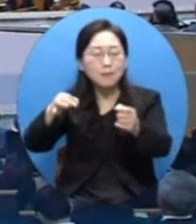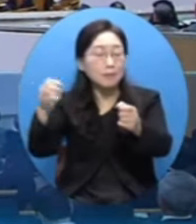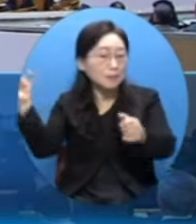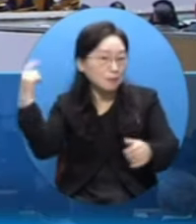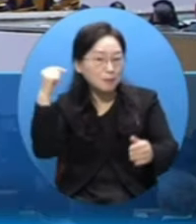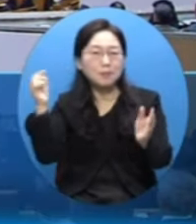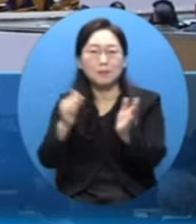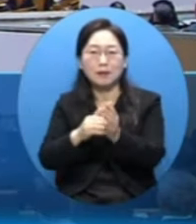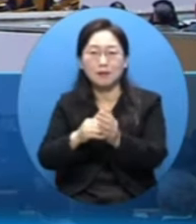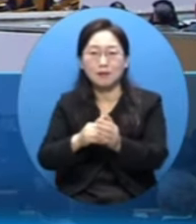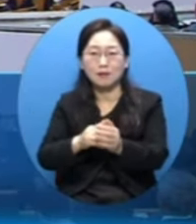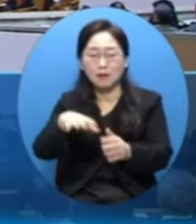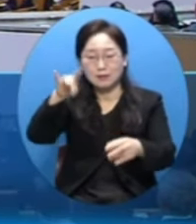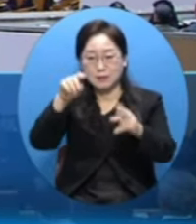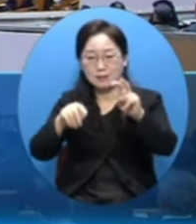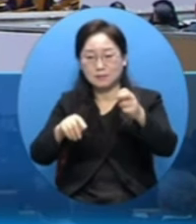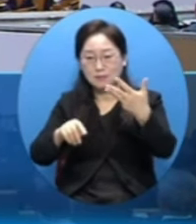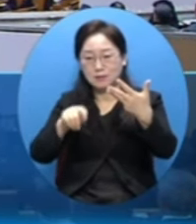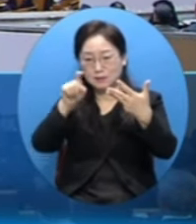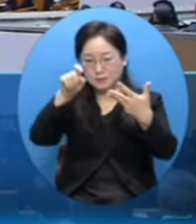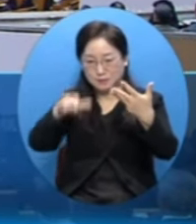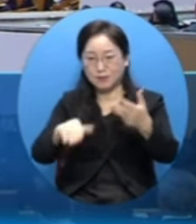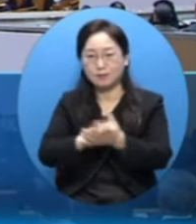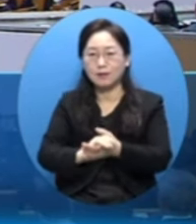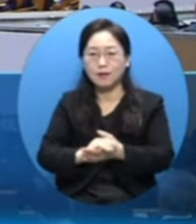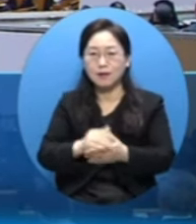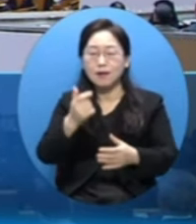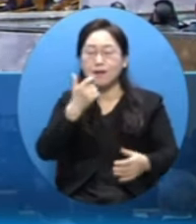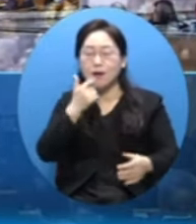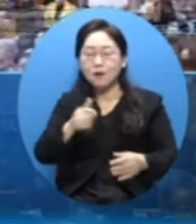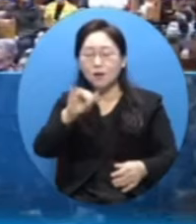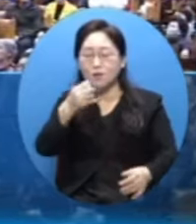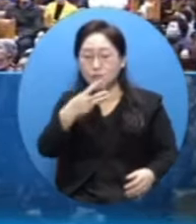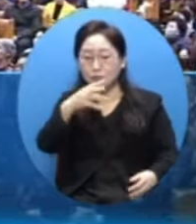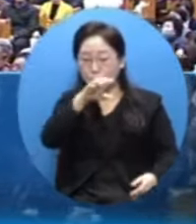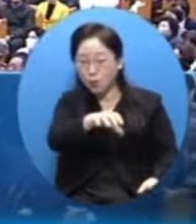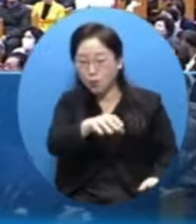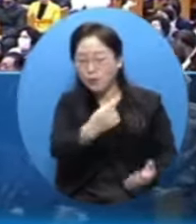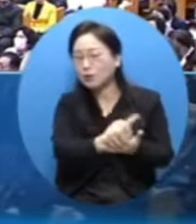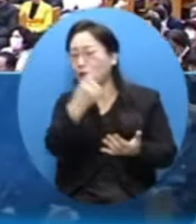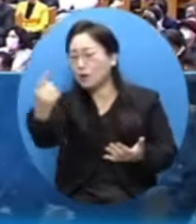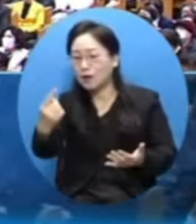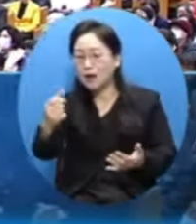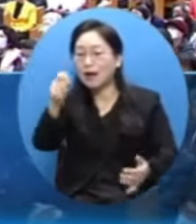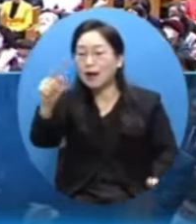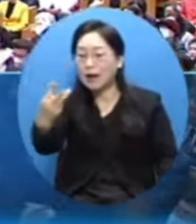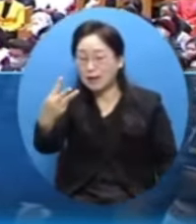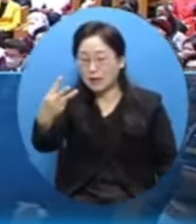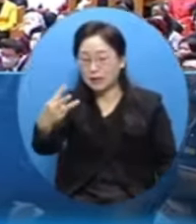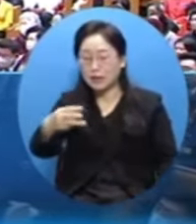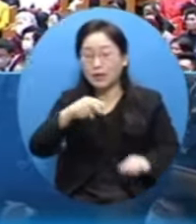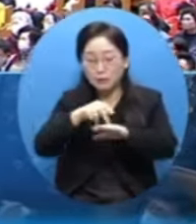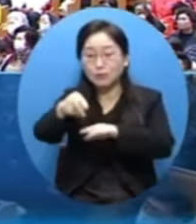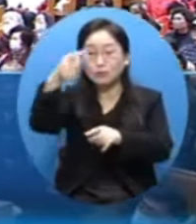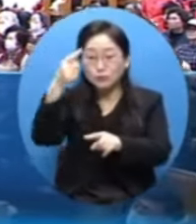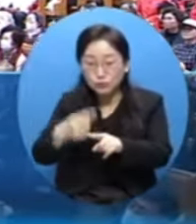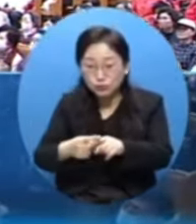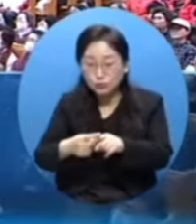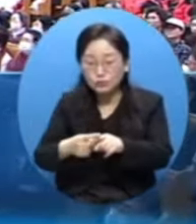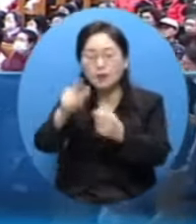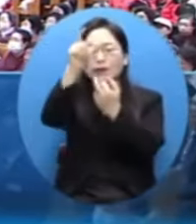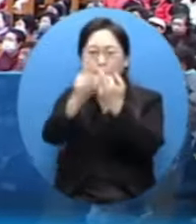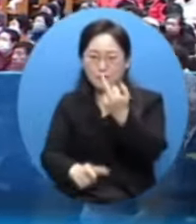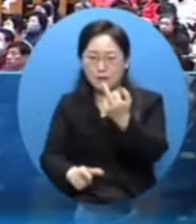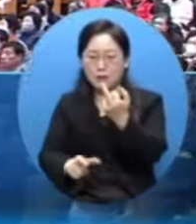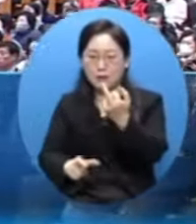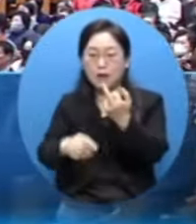28장 10절로 12절 16절을 말씀합니다. 야곱이 부엘세바에서 떠나 하란으로 향하여 가더니 한 곳에 이르러는 해가 진지라